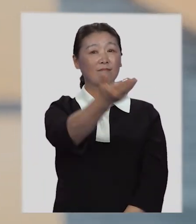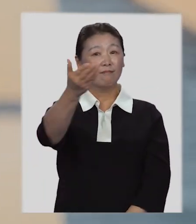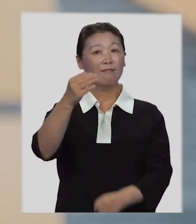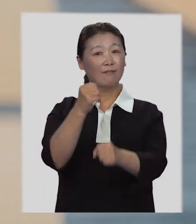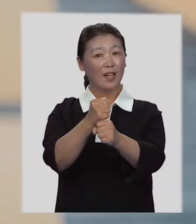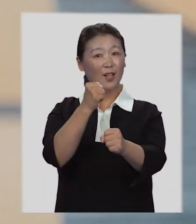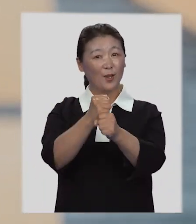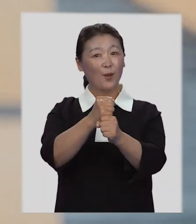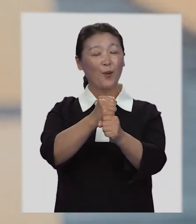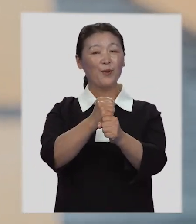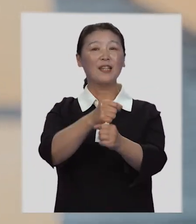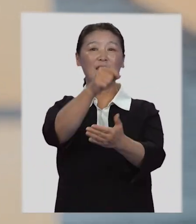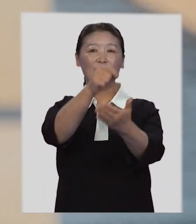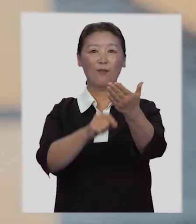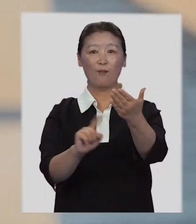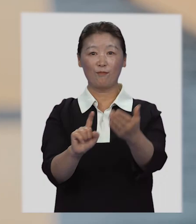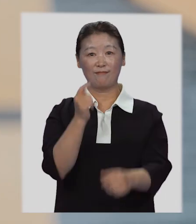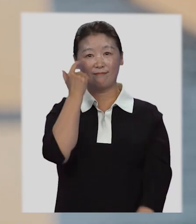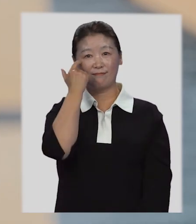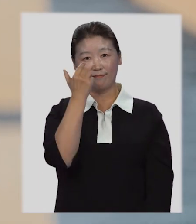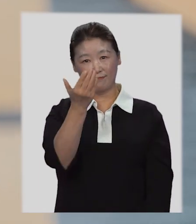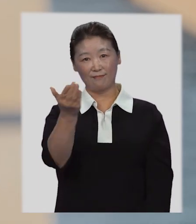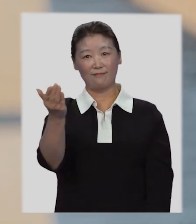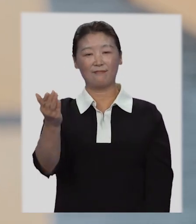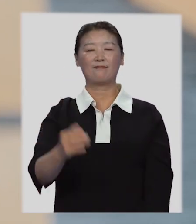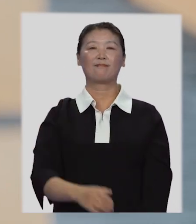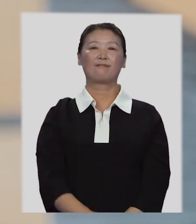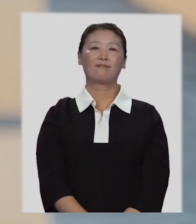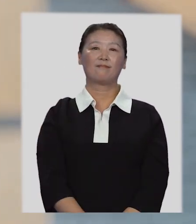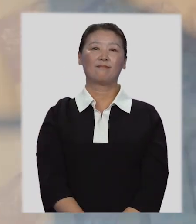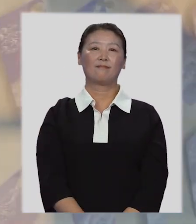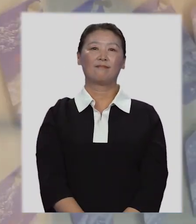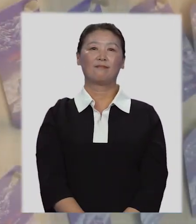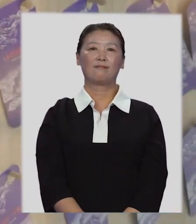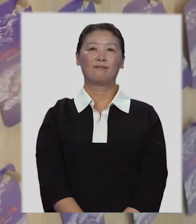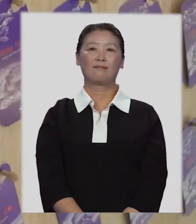여러분을 만들어 온 기록들은 무엇인가요?